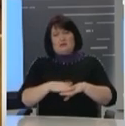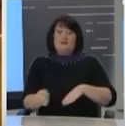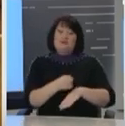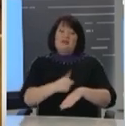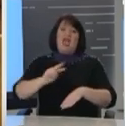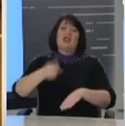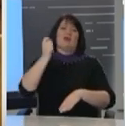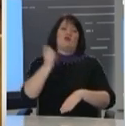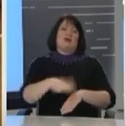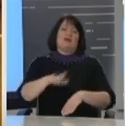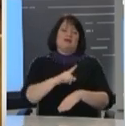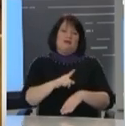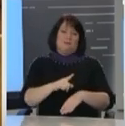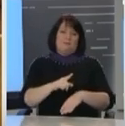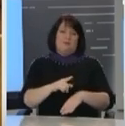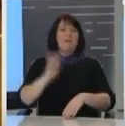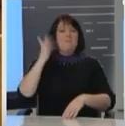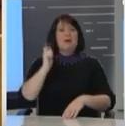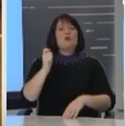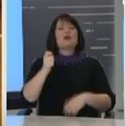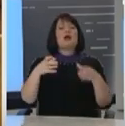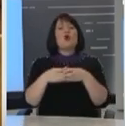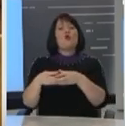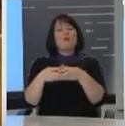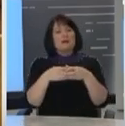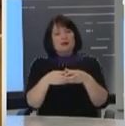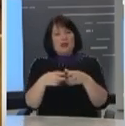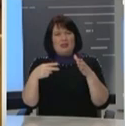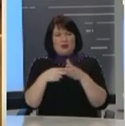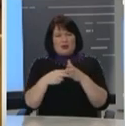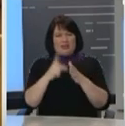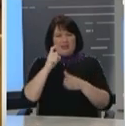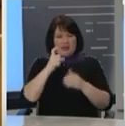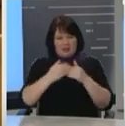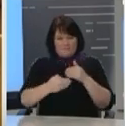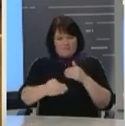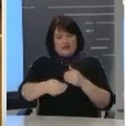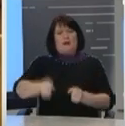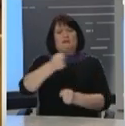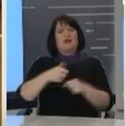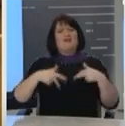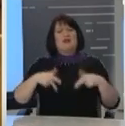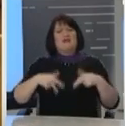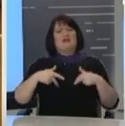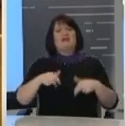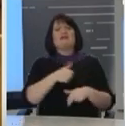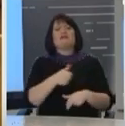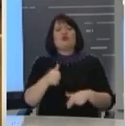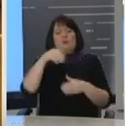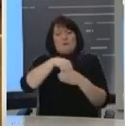αντιπολίτευσης. Κόμματα που από το 2010 και μετά κυβέρνησαν μονάχα με το